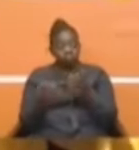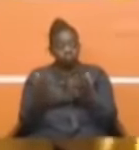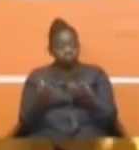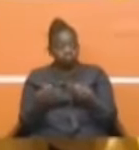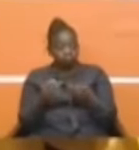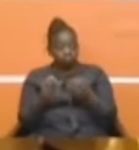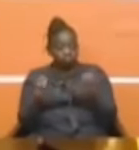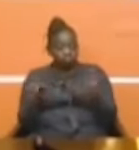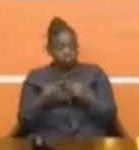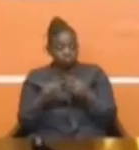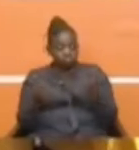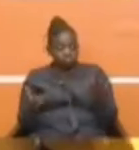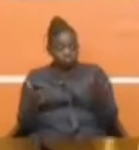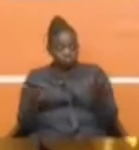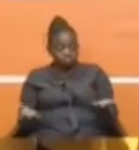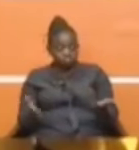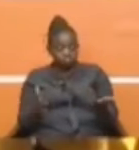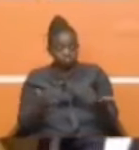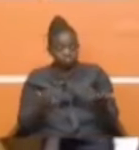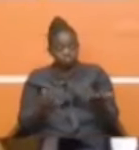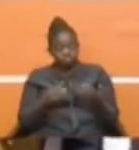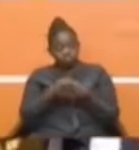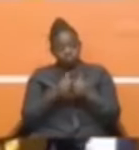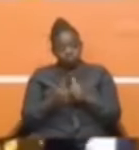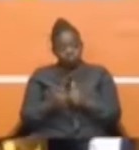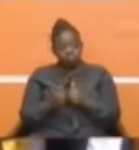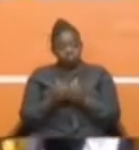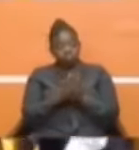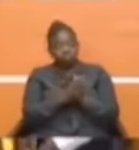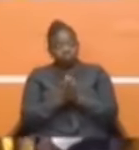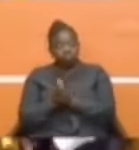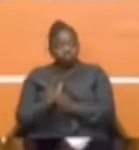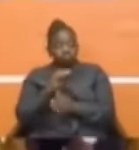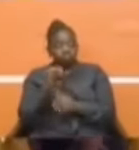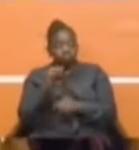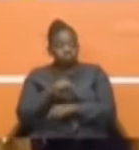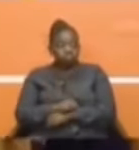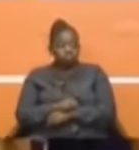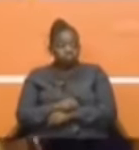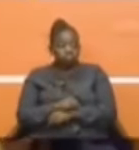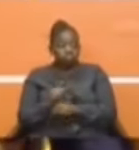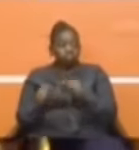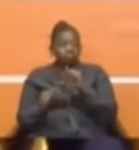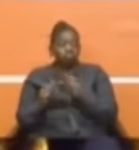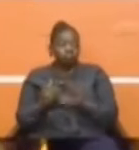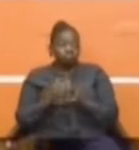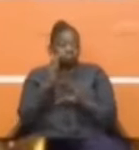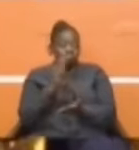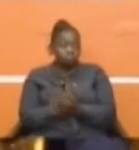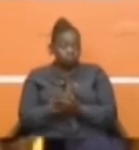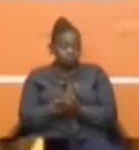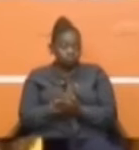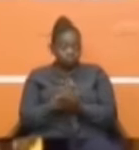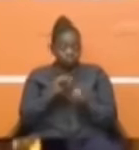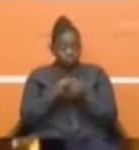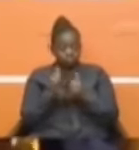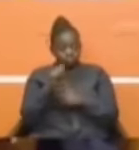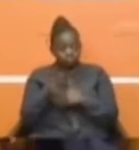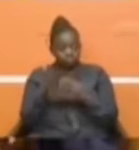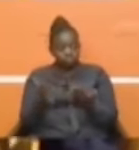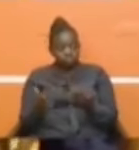byangu olugendo ddo lwalimu amakoona mangi twebaliza ddala essomero lyaffe eyatusobozesezza okwetaba mu mpaka zino